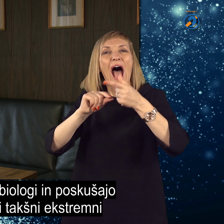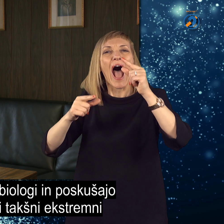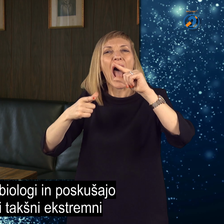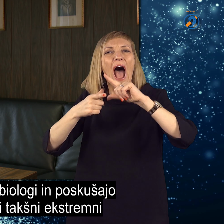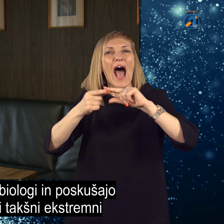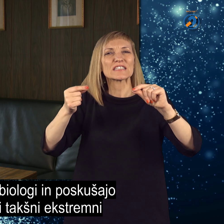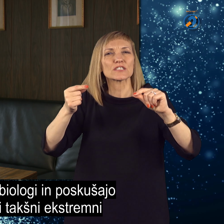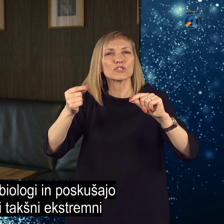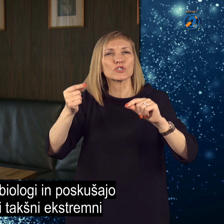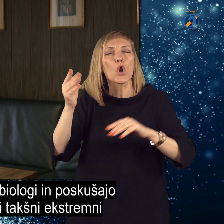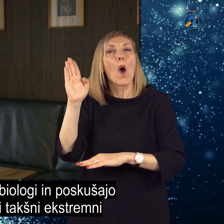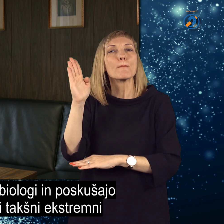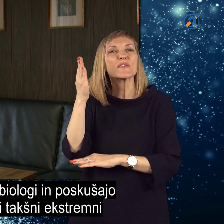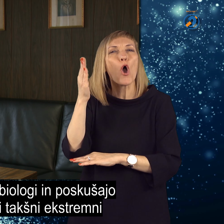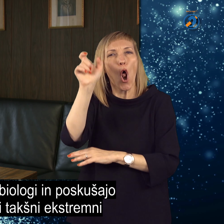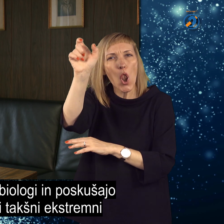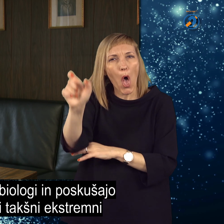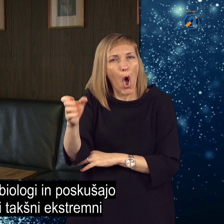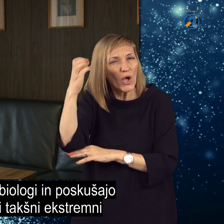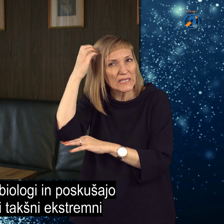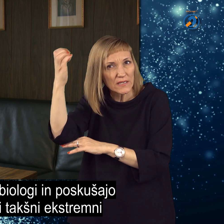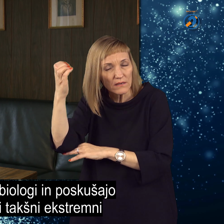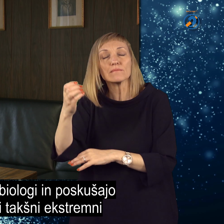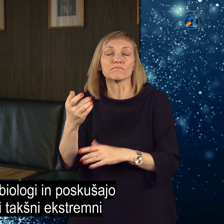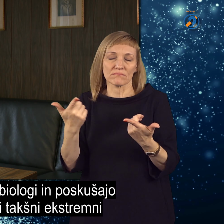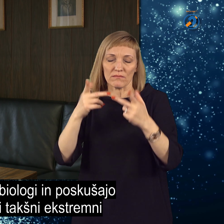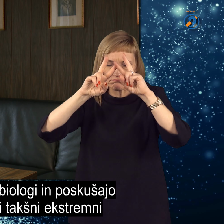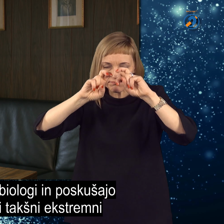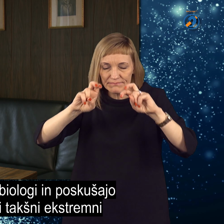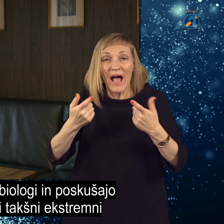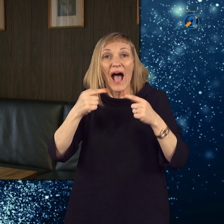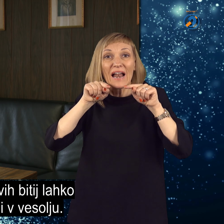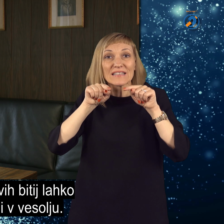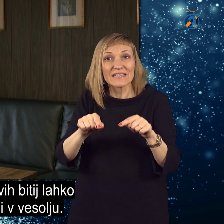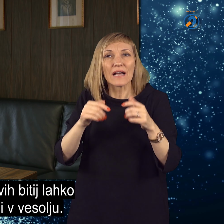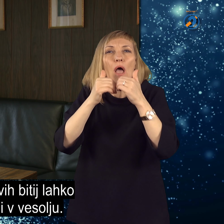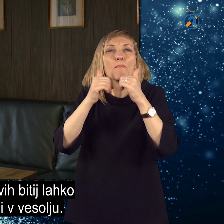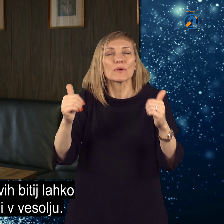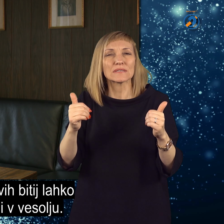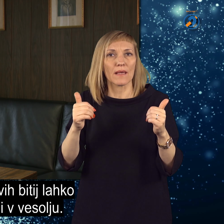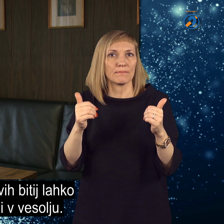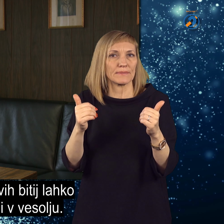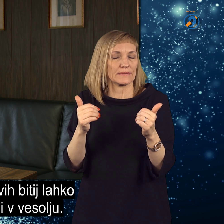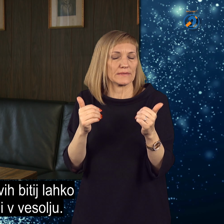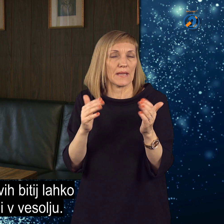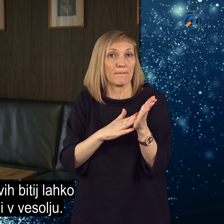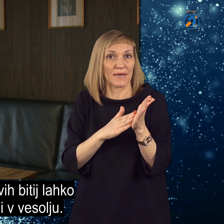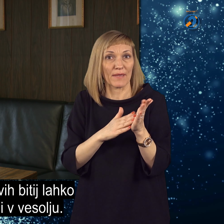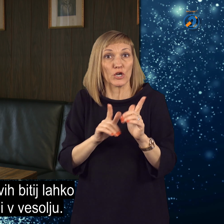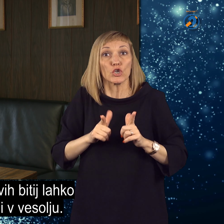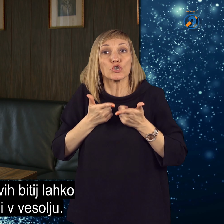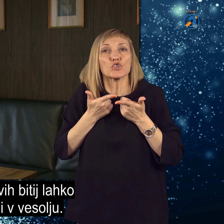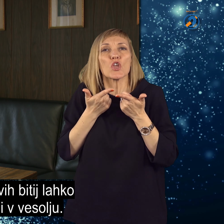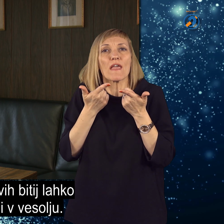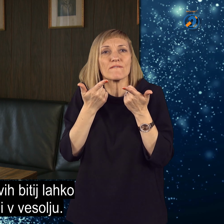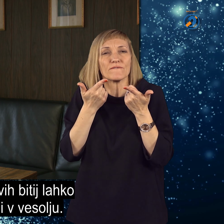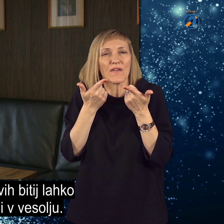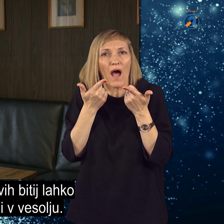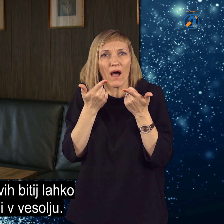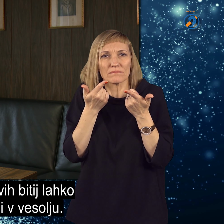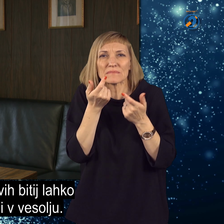astrobiologi raziskujejo in skušajo razumeti, ali bi taki ekstremni primjeri živih biti lahko